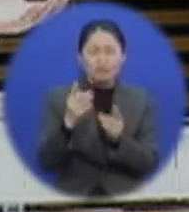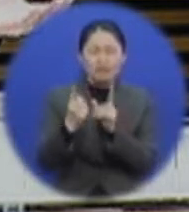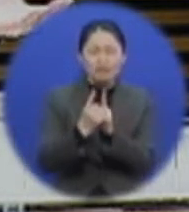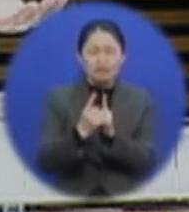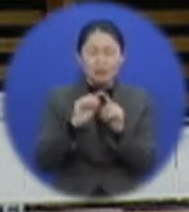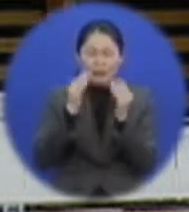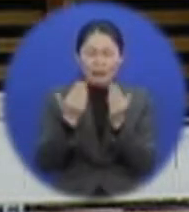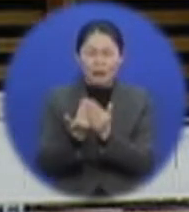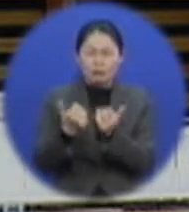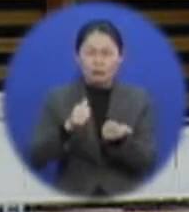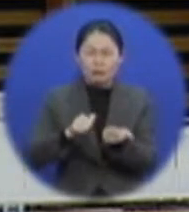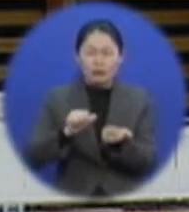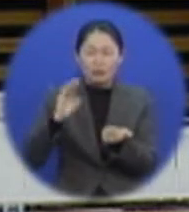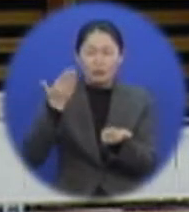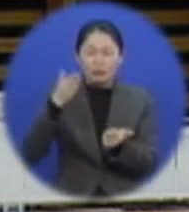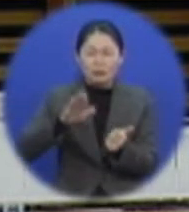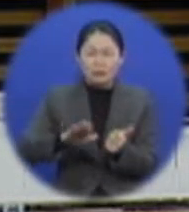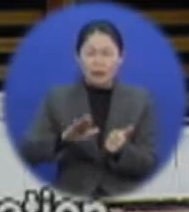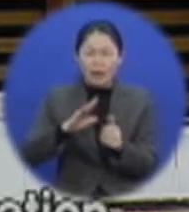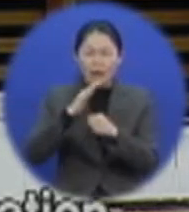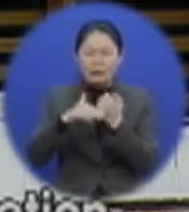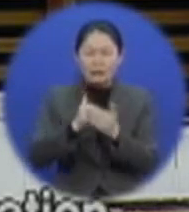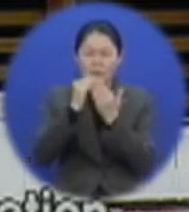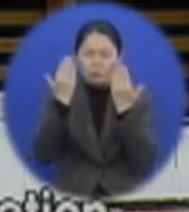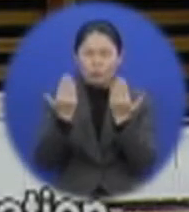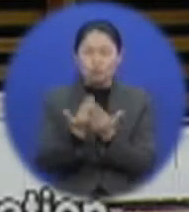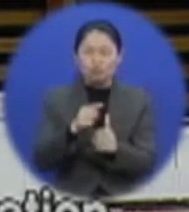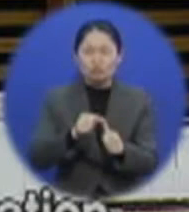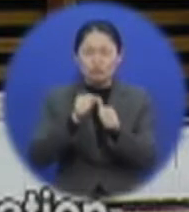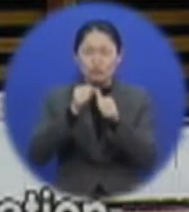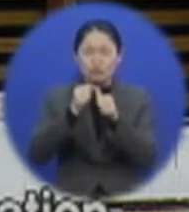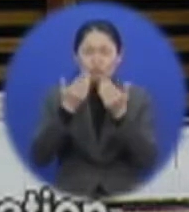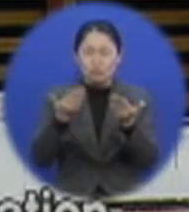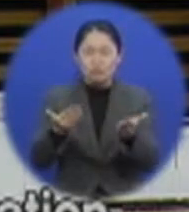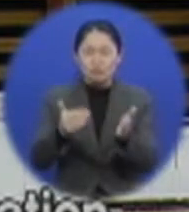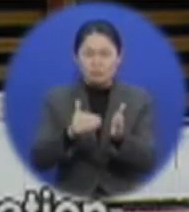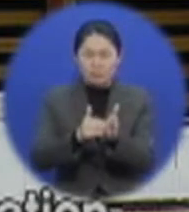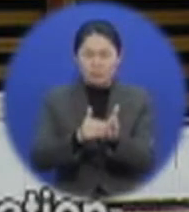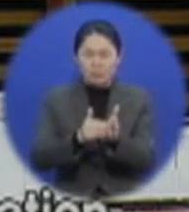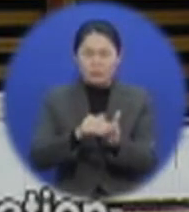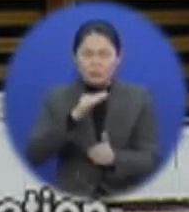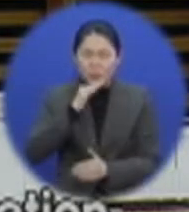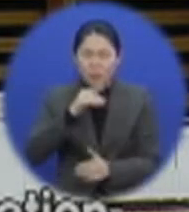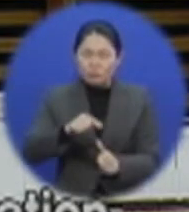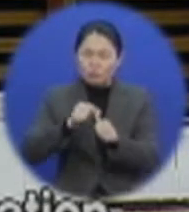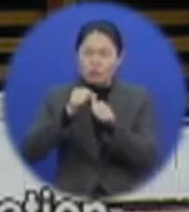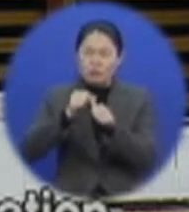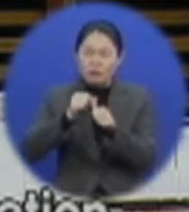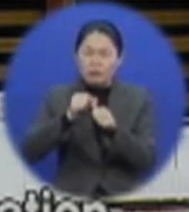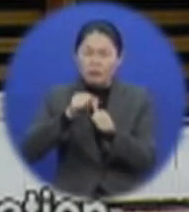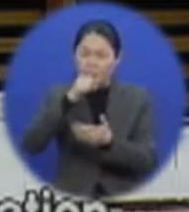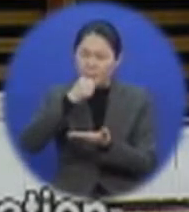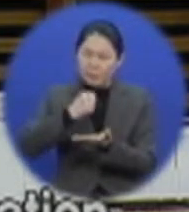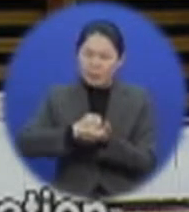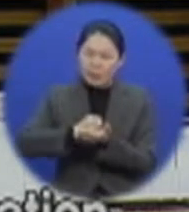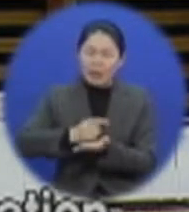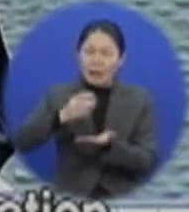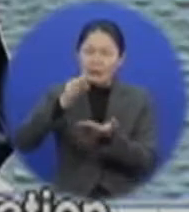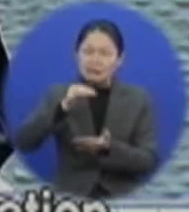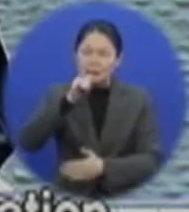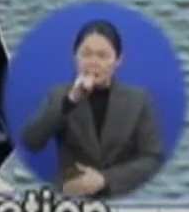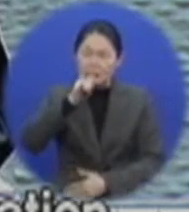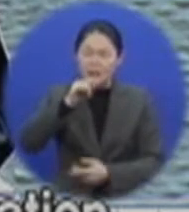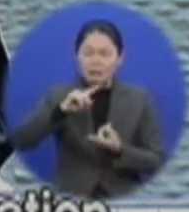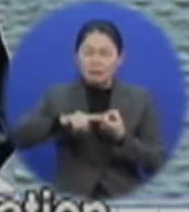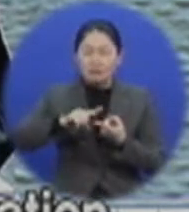그들을 다 구원 하셨어요 구원할 만한 가치가 있었던 사람들인가 하는 점에 있어서는 생각해볼 여지도